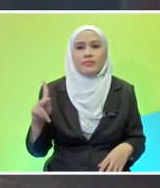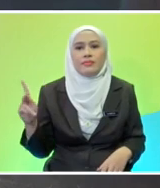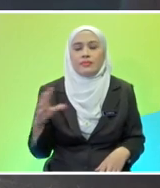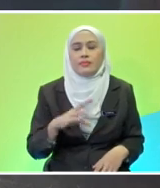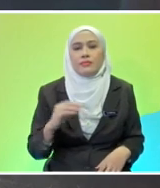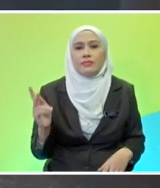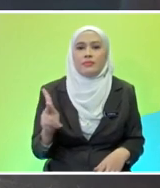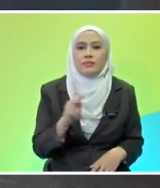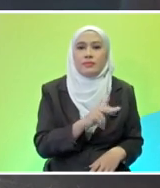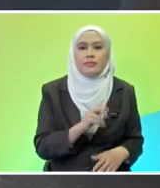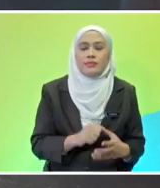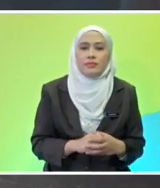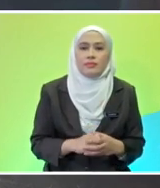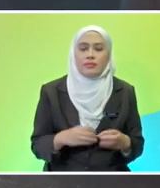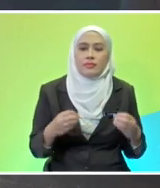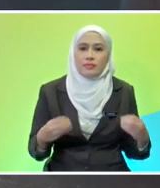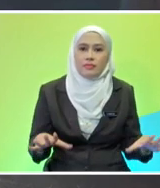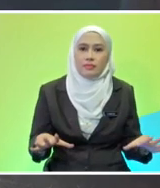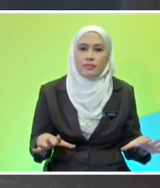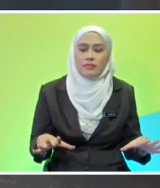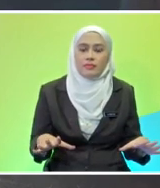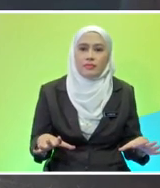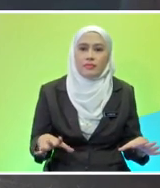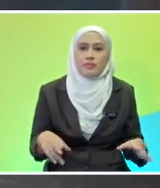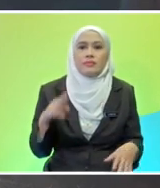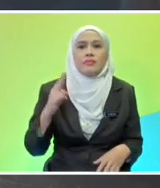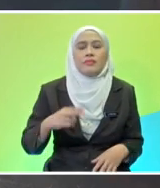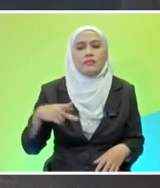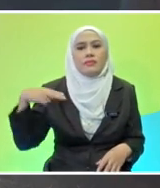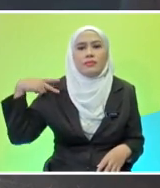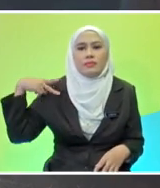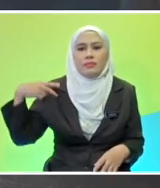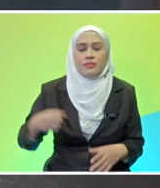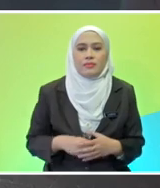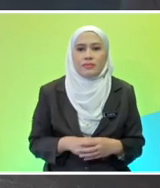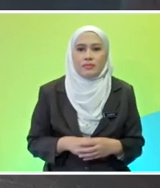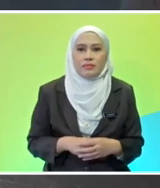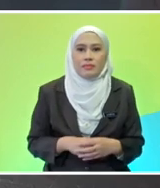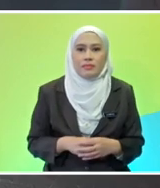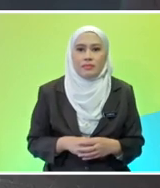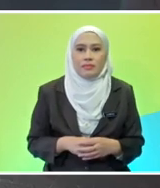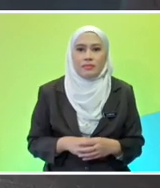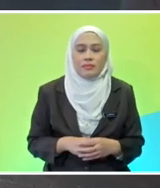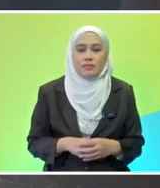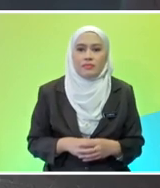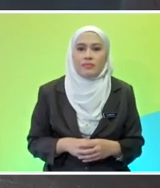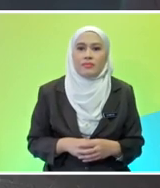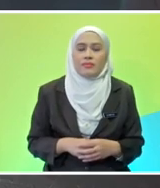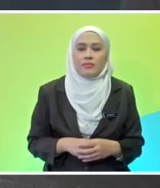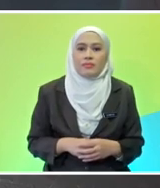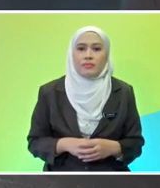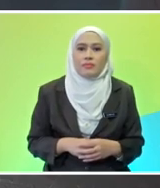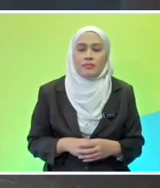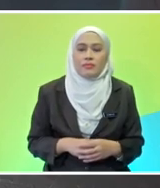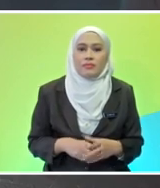Akmal tadi? Lepas dah tepuk tangan, hentak kaki. Hentak kaki. Okey. Tadi cikgu tengok Akmal dia hentak sebelah. Sebab dalam lirik dia